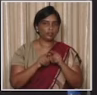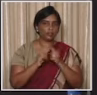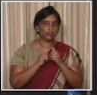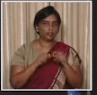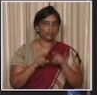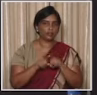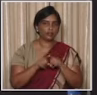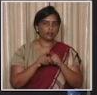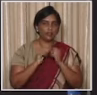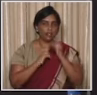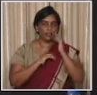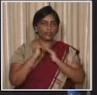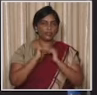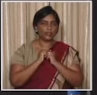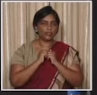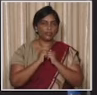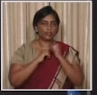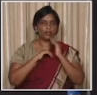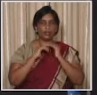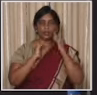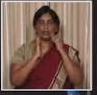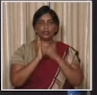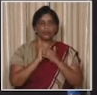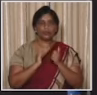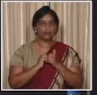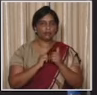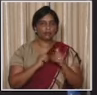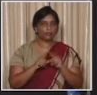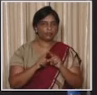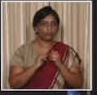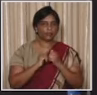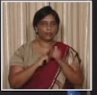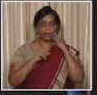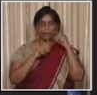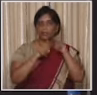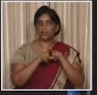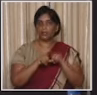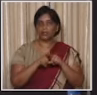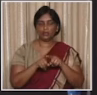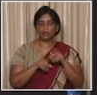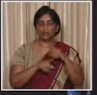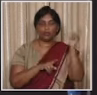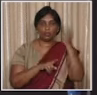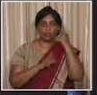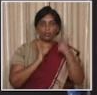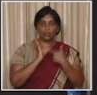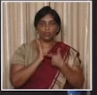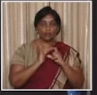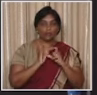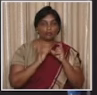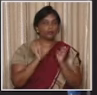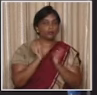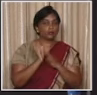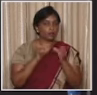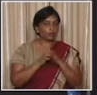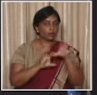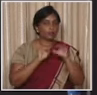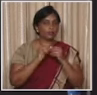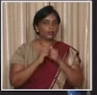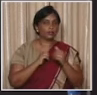සභාවේ දීර්ඝ වශයෙන් කතා කරා. හැබැයි රහසක් නෙමෙයි, හැමෝම දන්න දෙයක් තමයි ටෙක්නිකල් කමිටුව පත් කරන